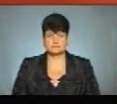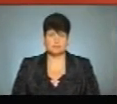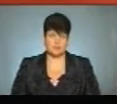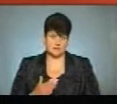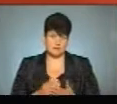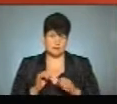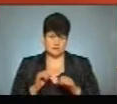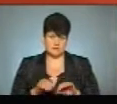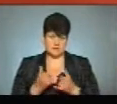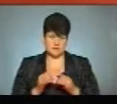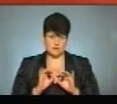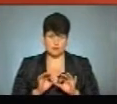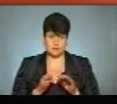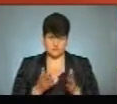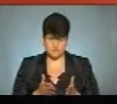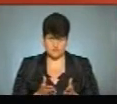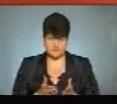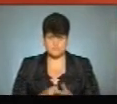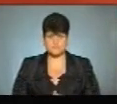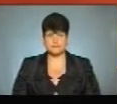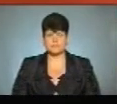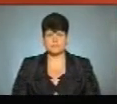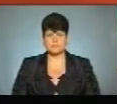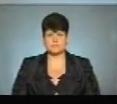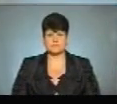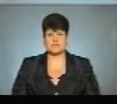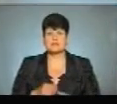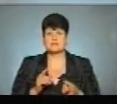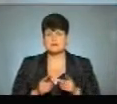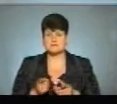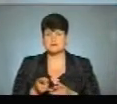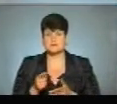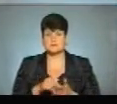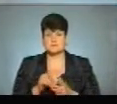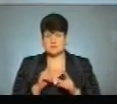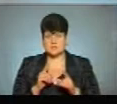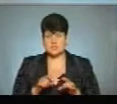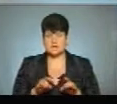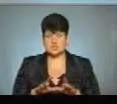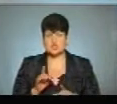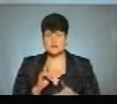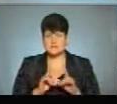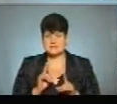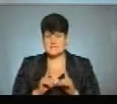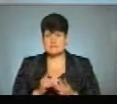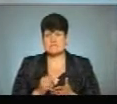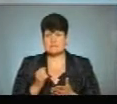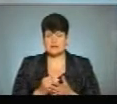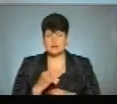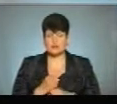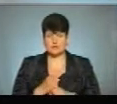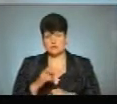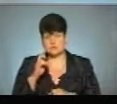Ми маємо можливість зараз прокоментувати коментар пана Романа. Насправді Тернопільська міська рада рішенням сесії затвердила роботу